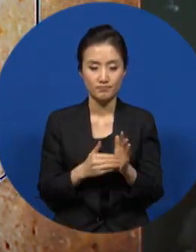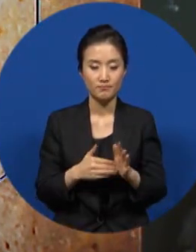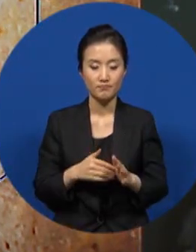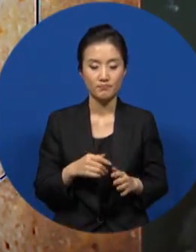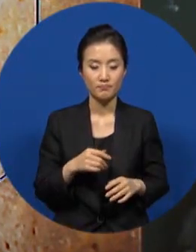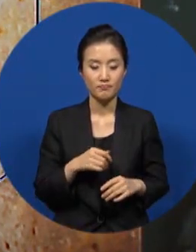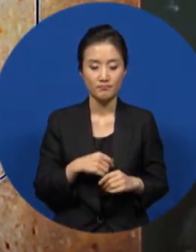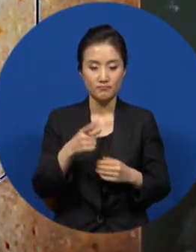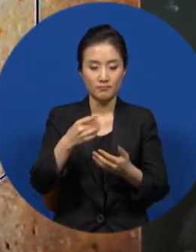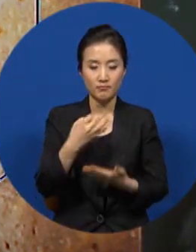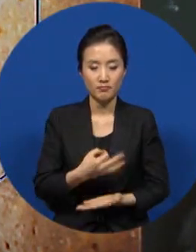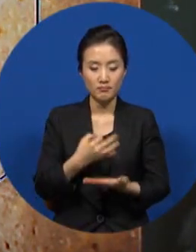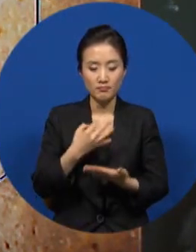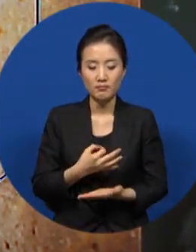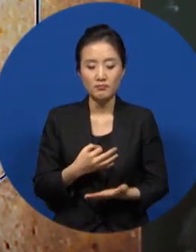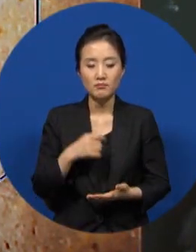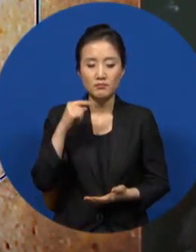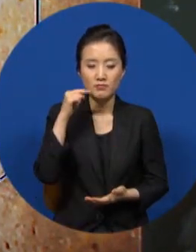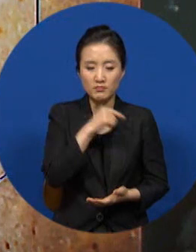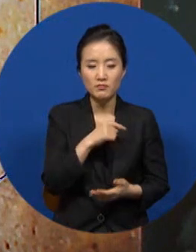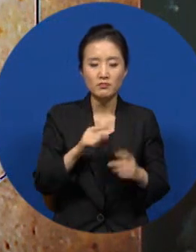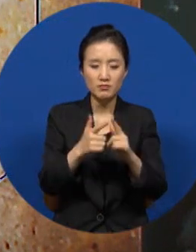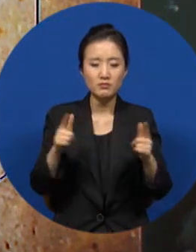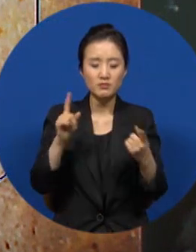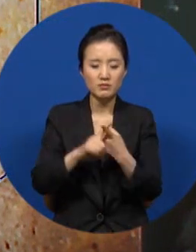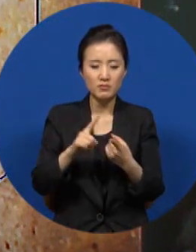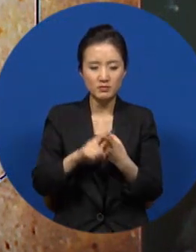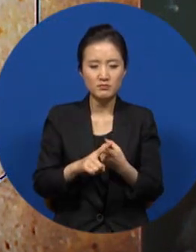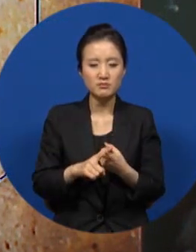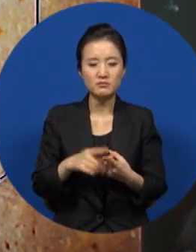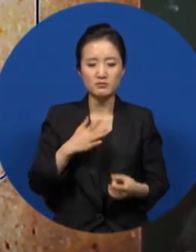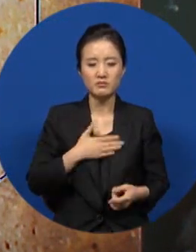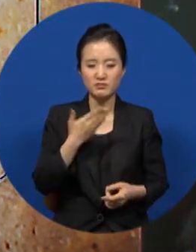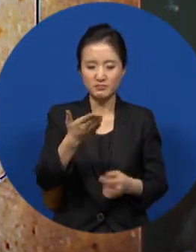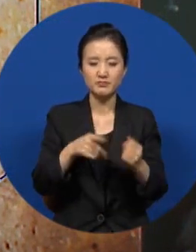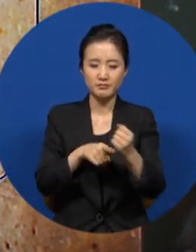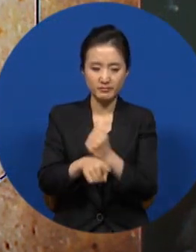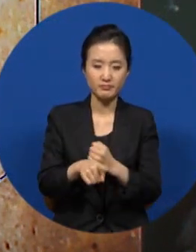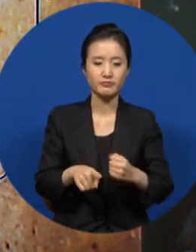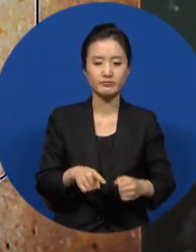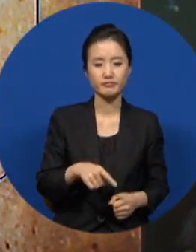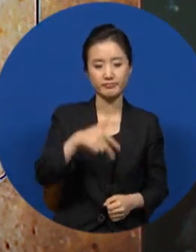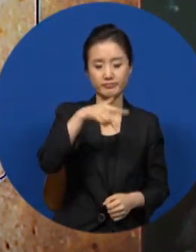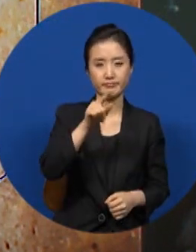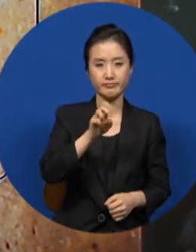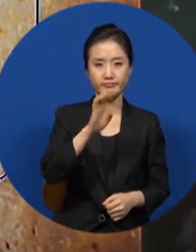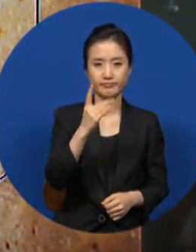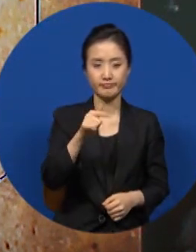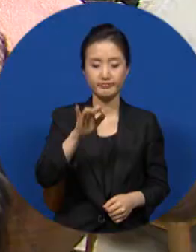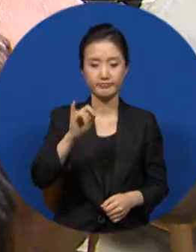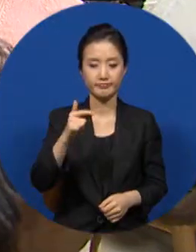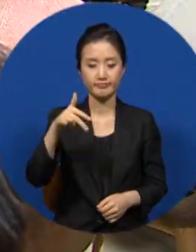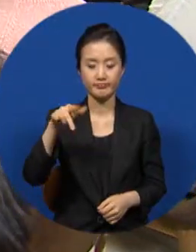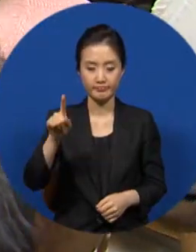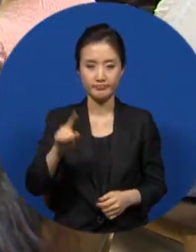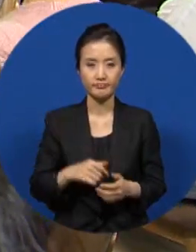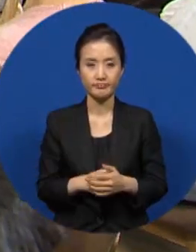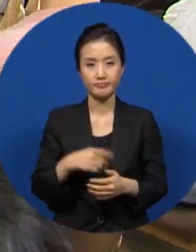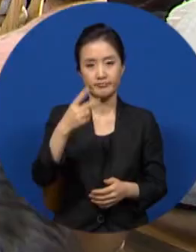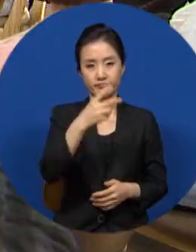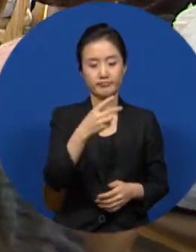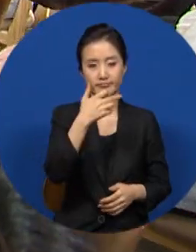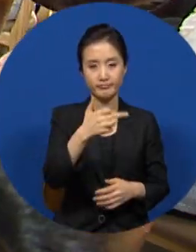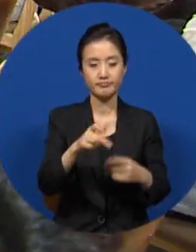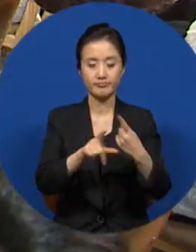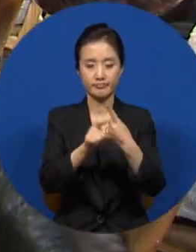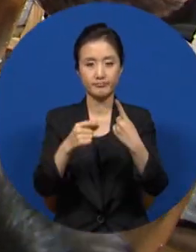거죠. 자산과 부채의 자본을 알려주는 재무정보고 손익계산서는 이에 반해서 일정 기간이에요. 예를 들어서 2017년이면 2017년